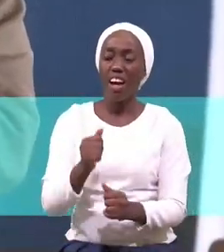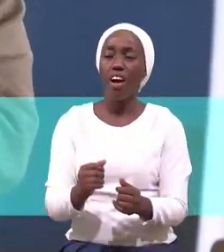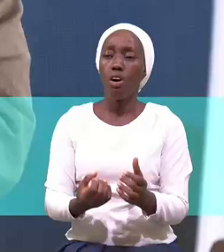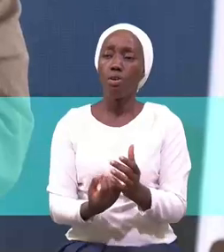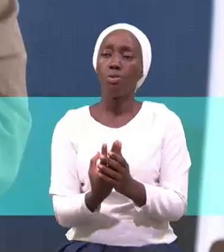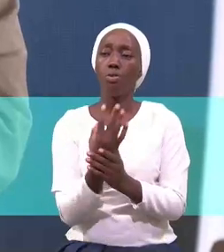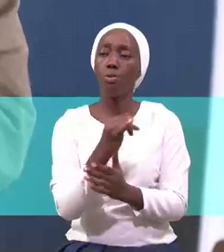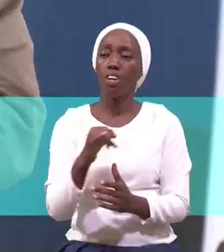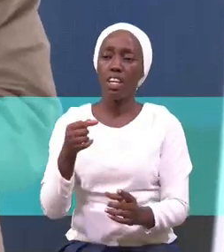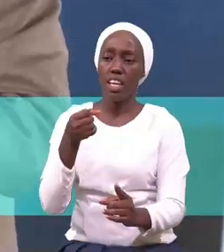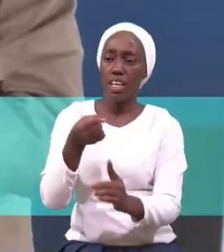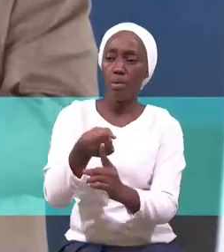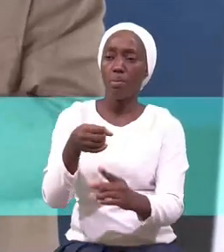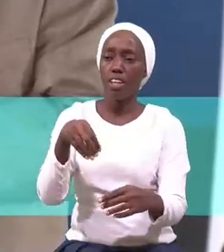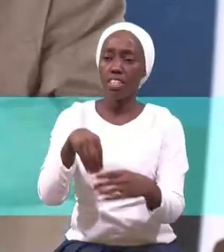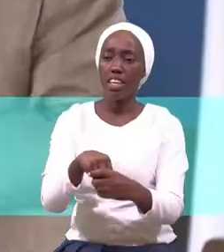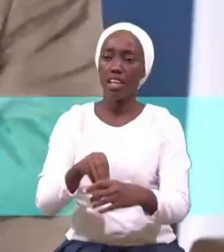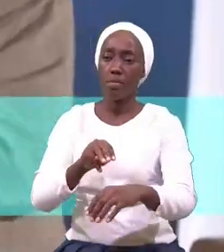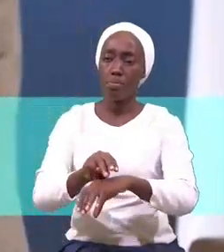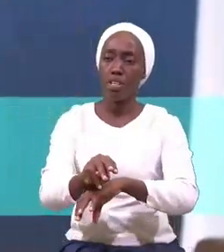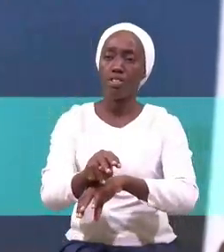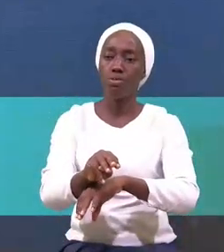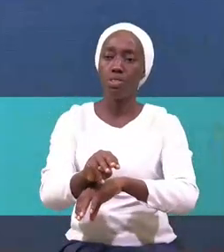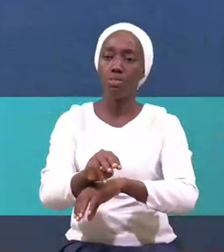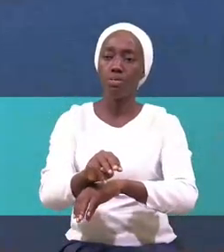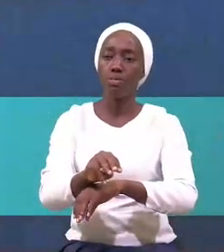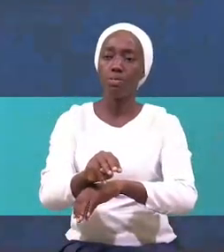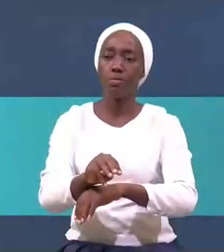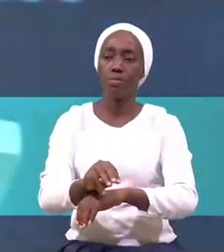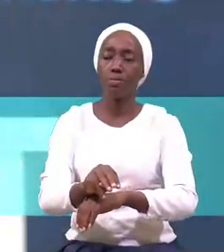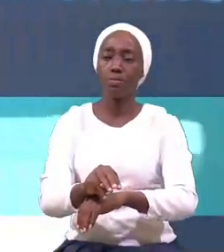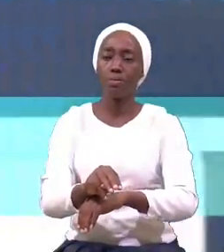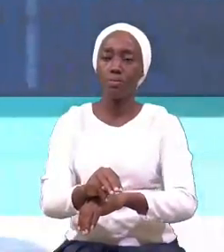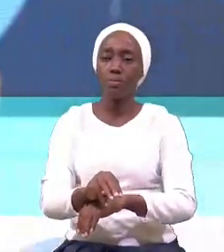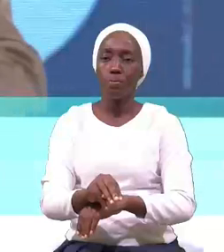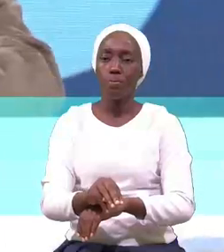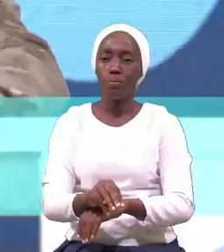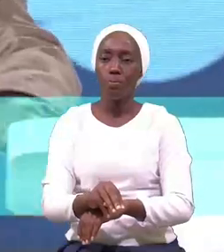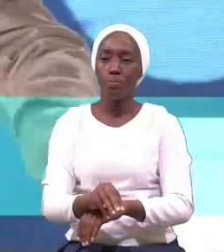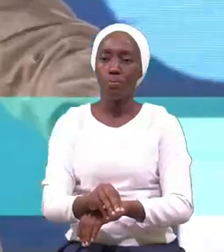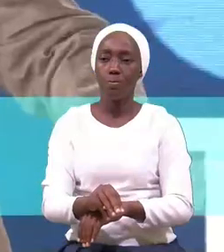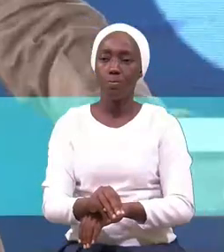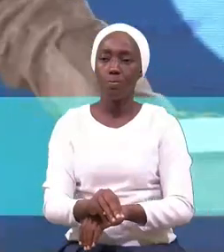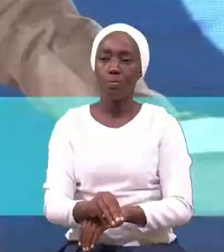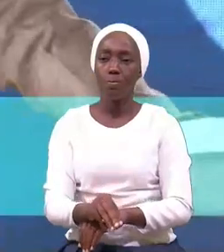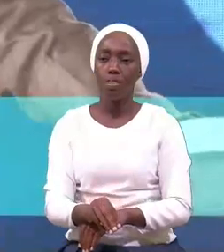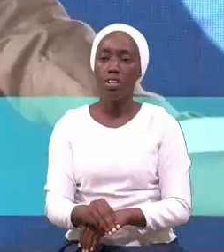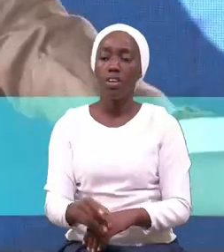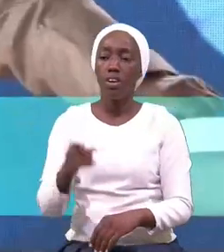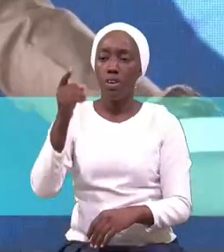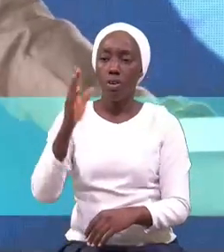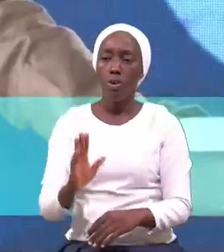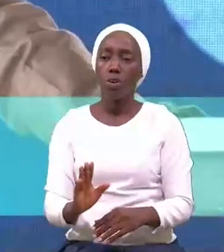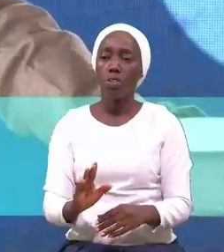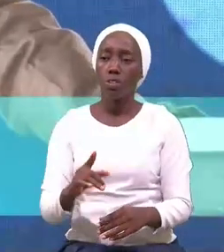C'est ce que vous faites avec l'Esprit qui est en vous, qui vous permet d'avoir un grand impact, un plus grand impact, un impact croissant.